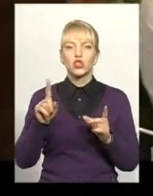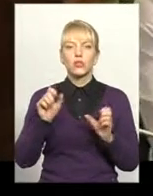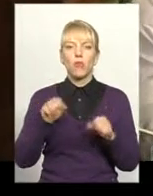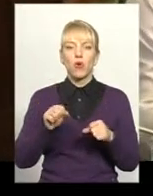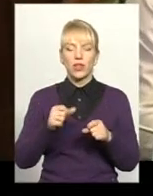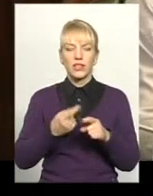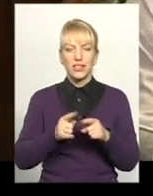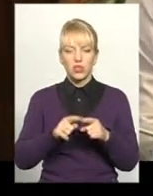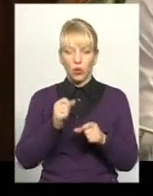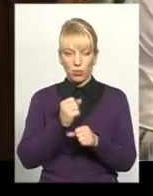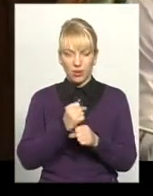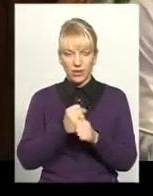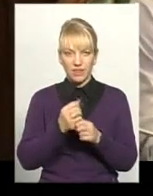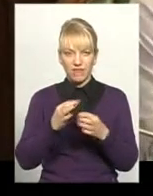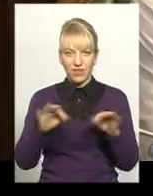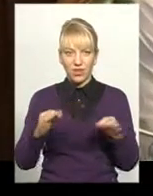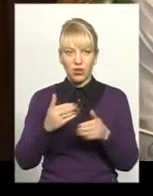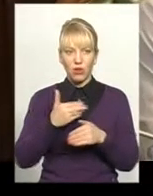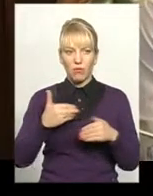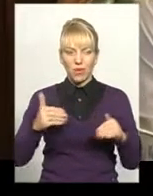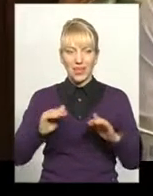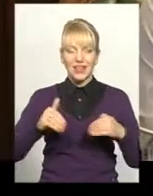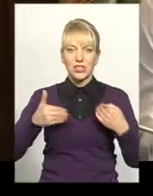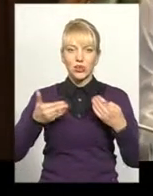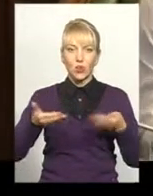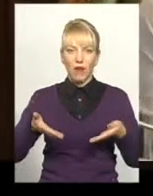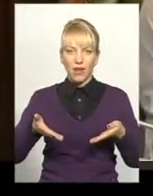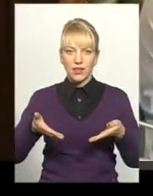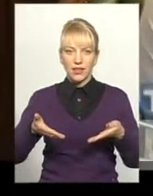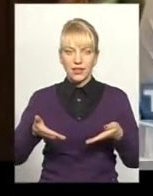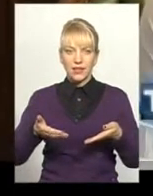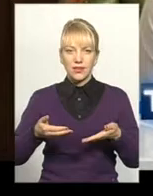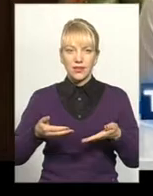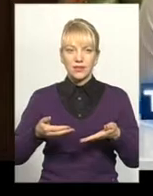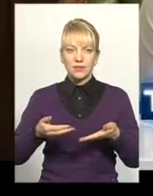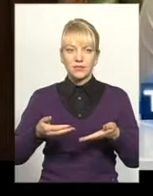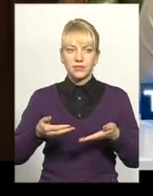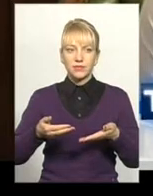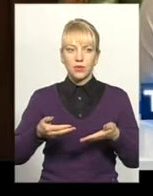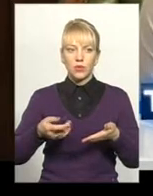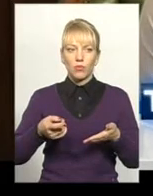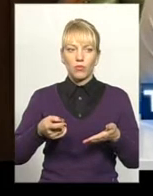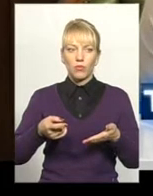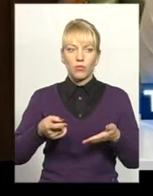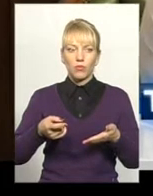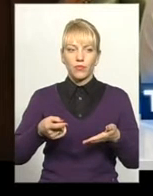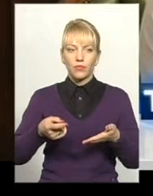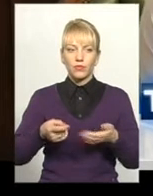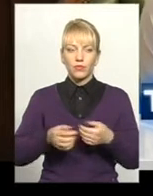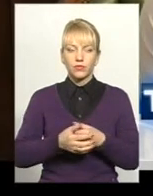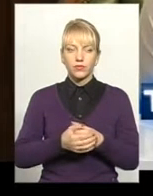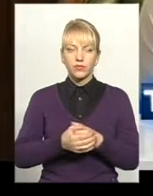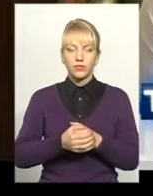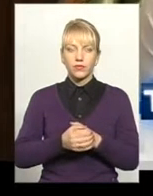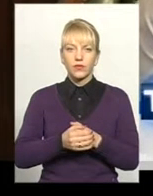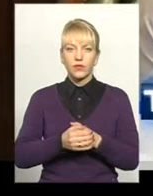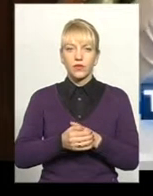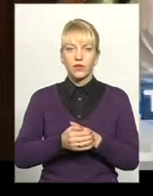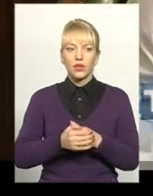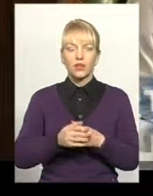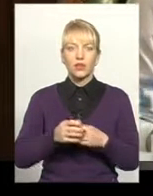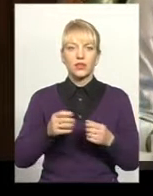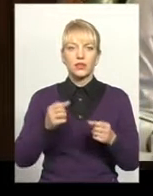щоб могли це зробити вільно, ми зараз ініціювали, власне, розробку закону про енергетичні кооперативи, який